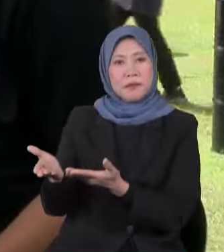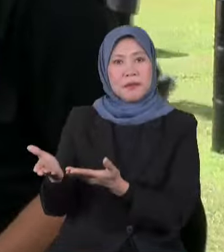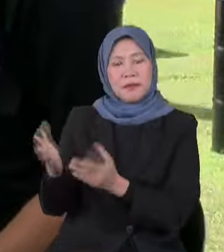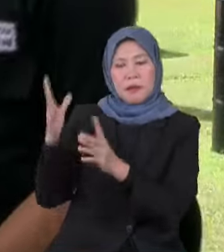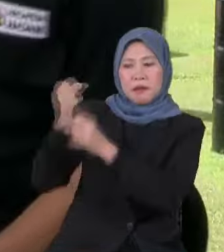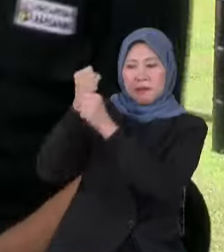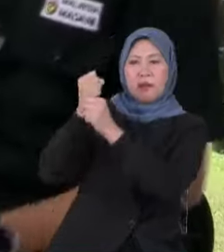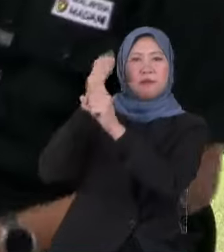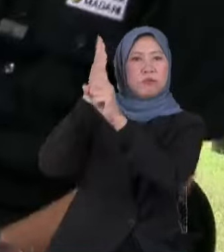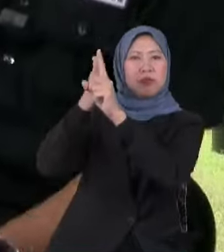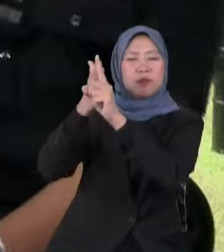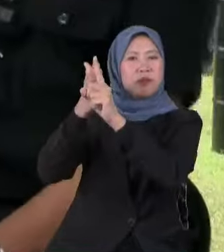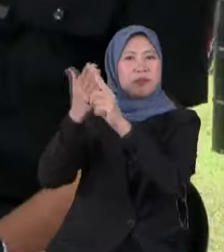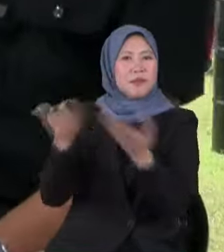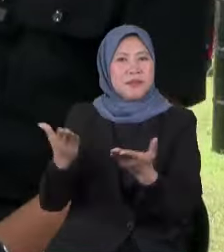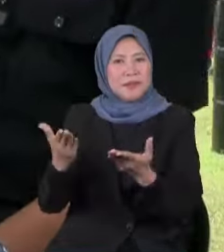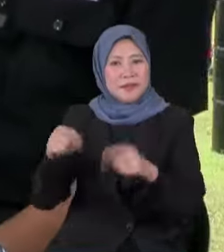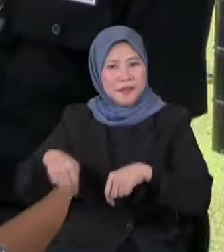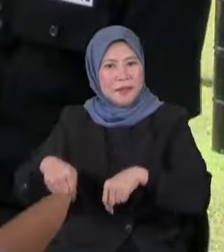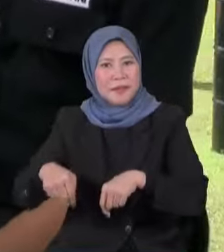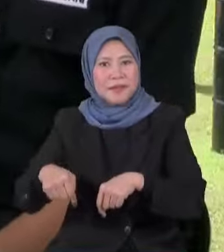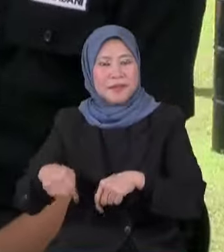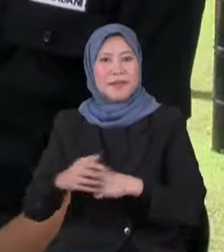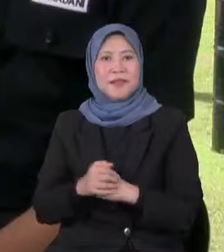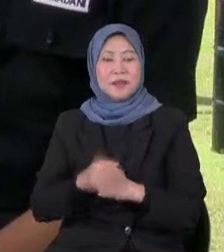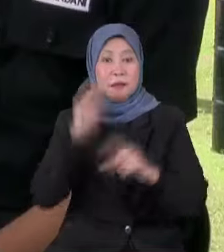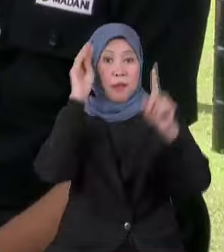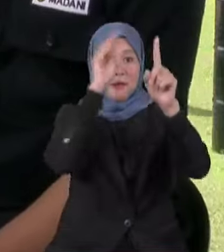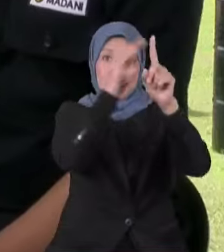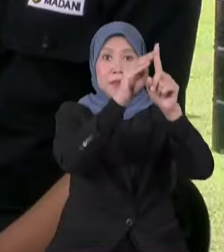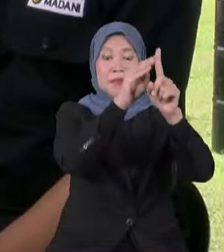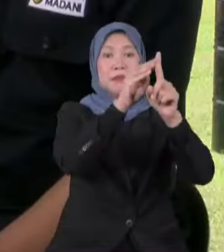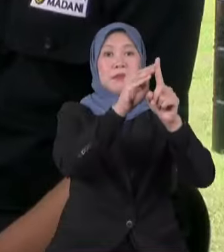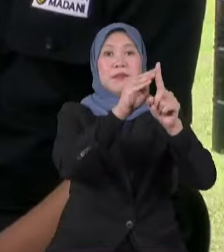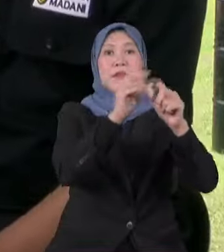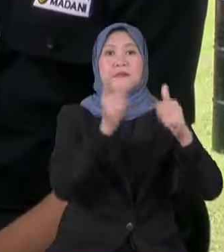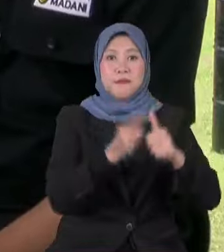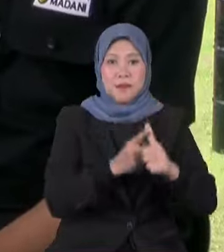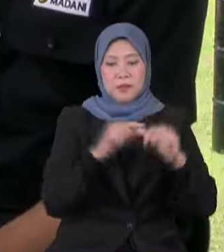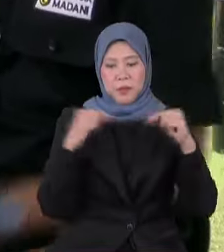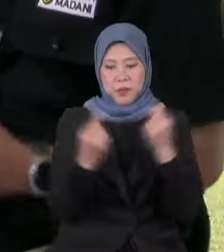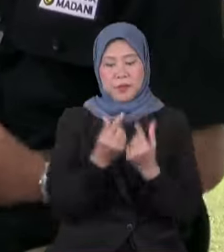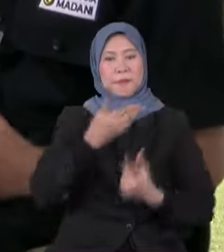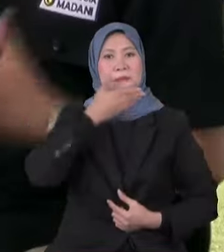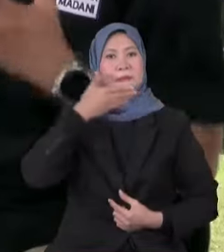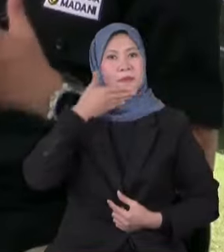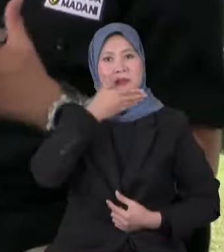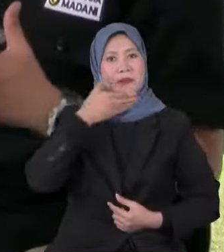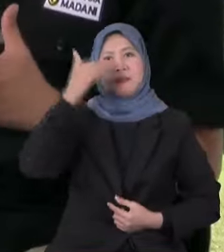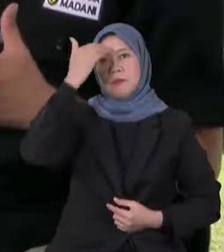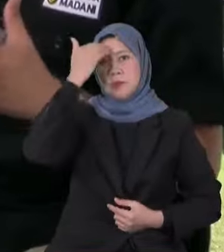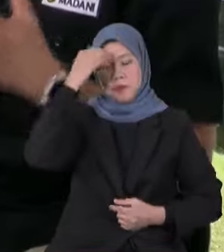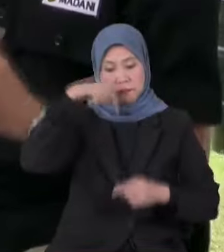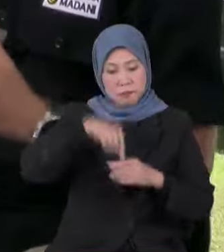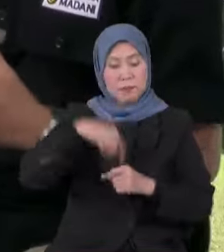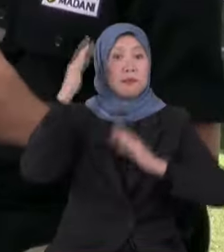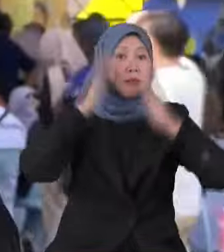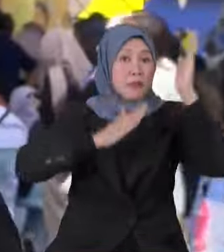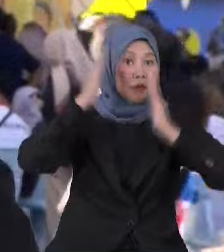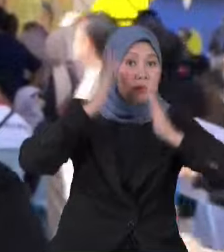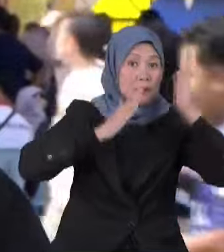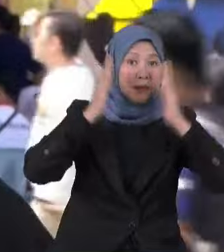kita capai, okay, matlamat kita pada hari ini? Matlamat dia adalah yang pertama, kita nak pastikan golongan belia tahu dalam negara ini,